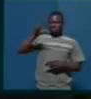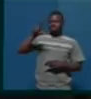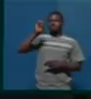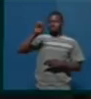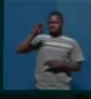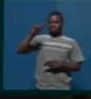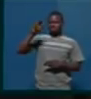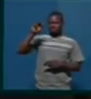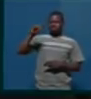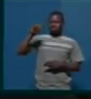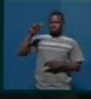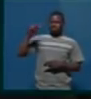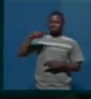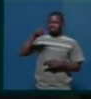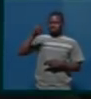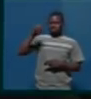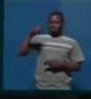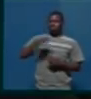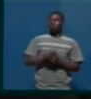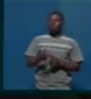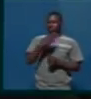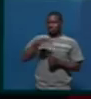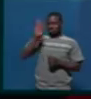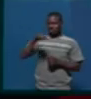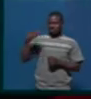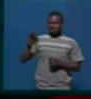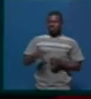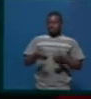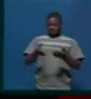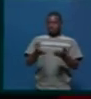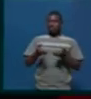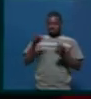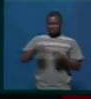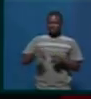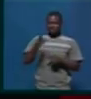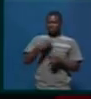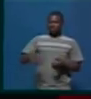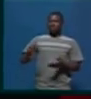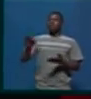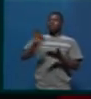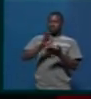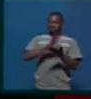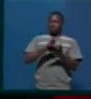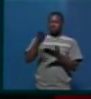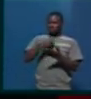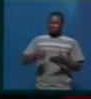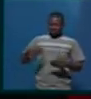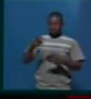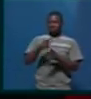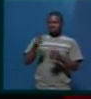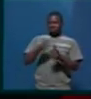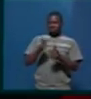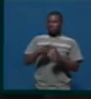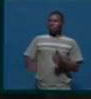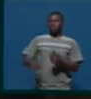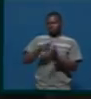FASO. Les Burkinabés de l'Allemagne veulent que le Burkina formalise le principe de double nationalité pour leur permettre de l'acquérir aussi en